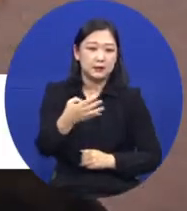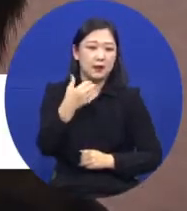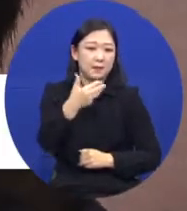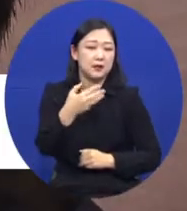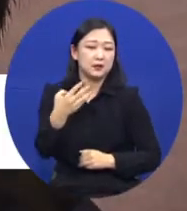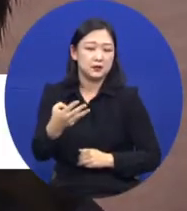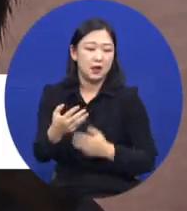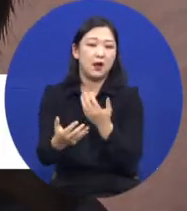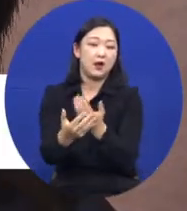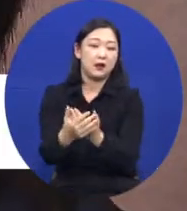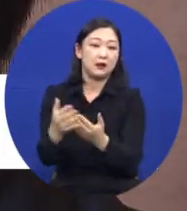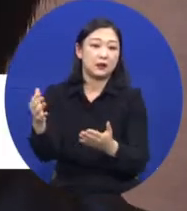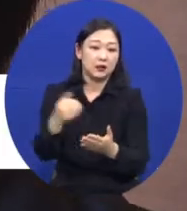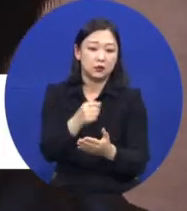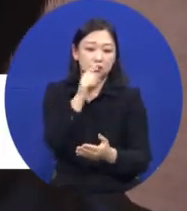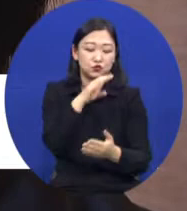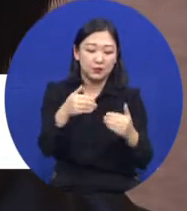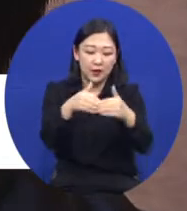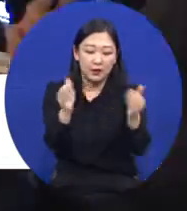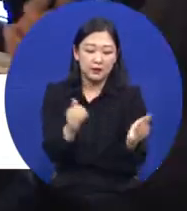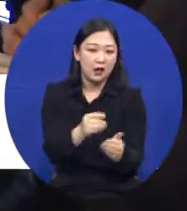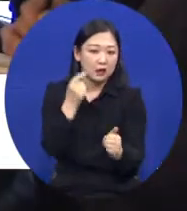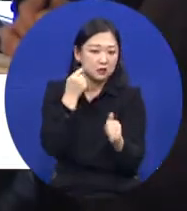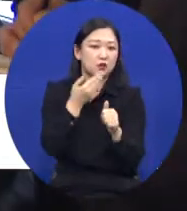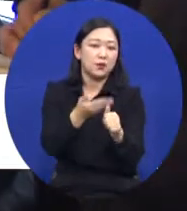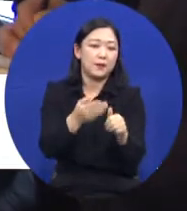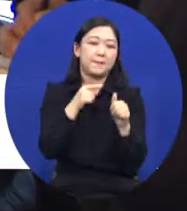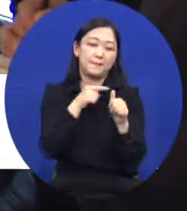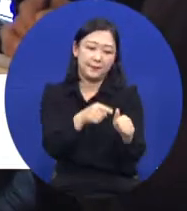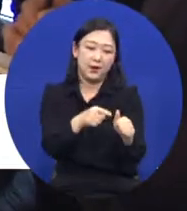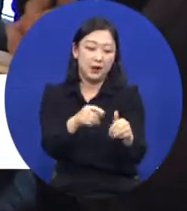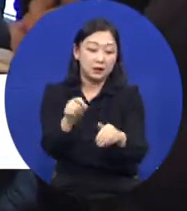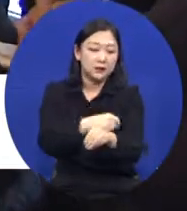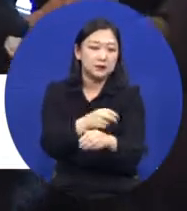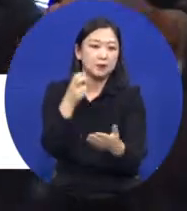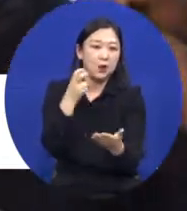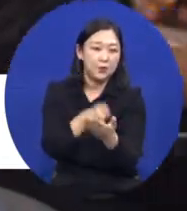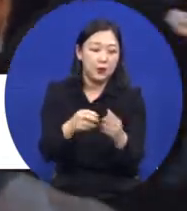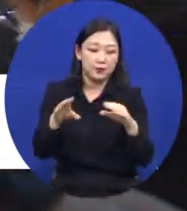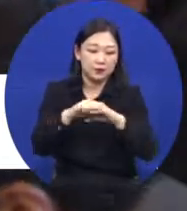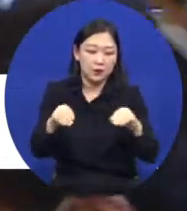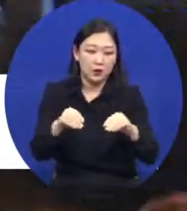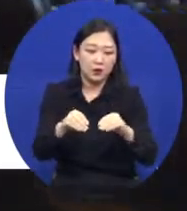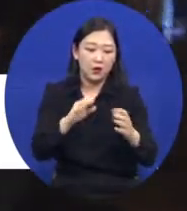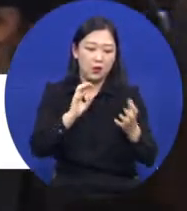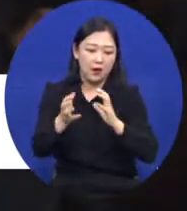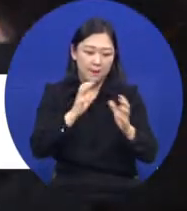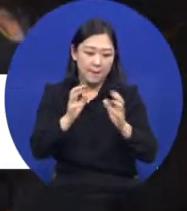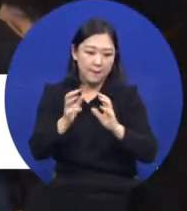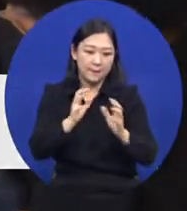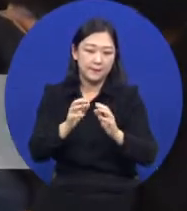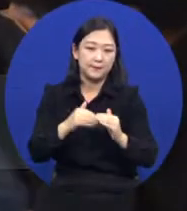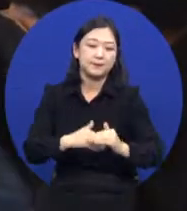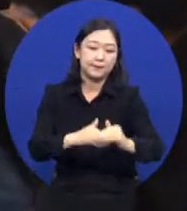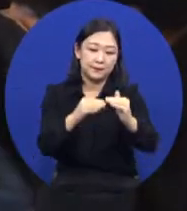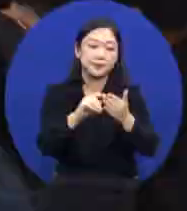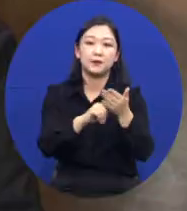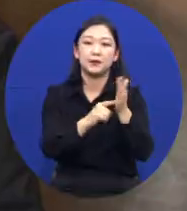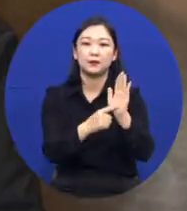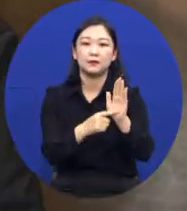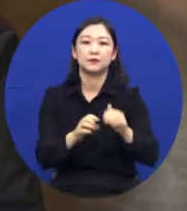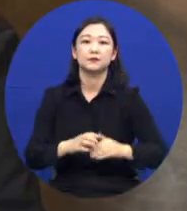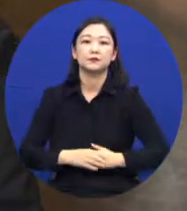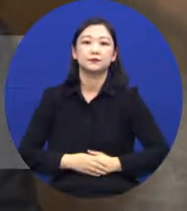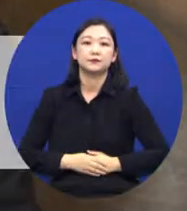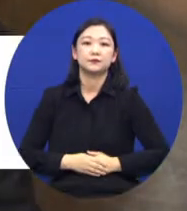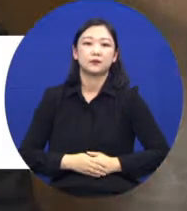않을 들며 중앙당에 의견에 거니 하라고 지시했다 며 특별법 처리를 앞두고 활발한 논의가 이루어질 것이라고 밝혔습니다